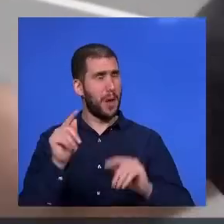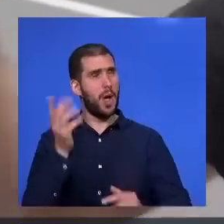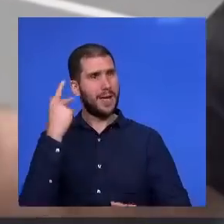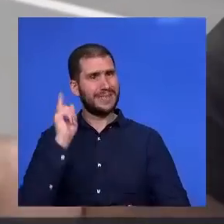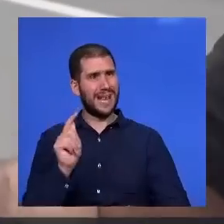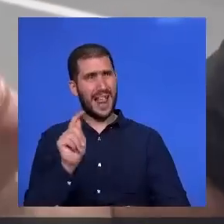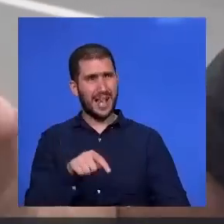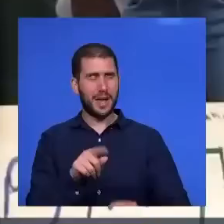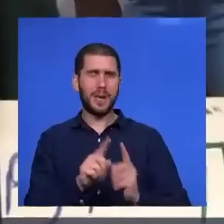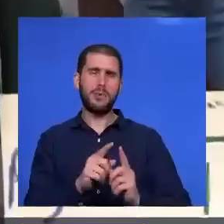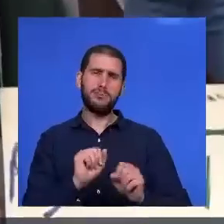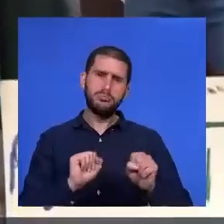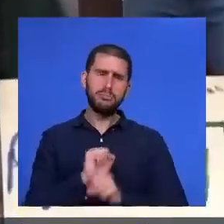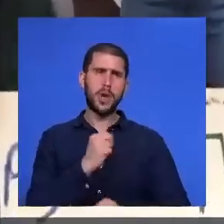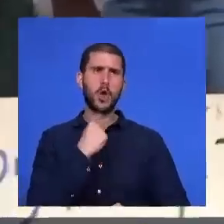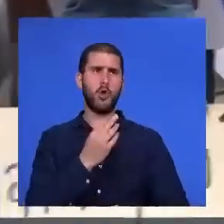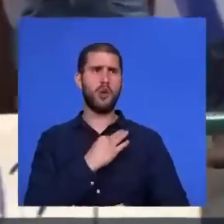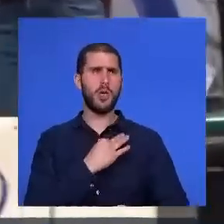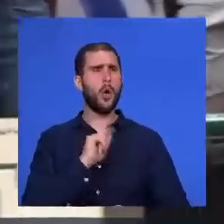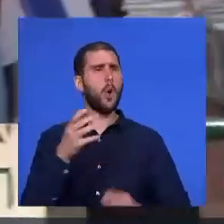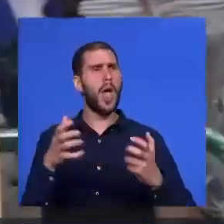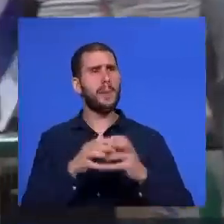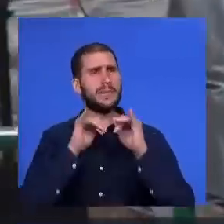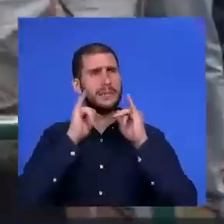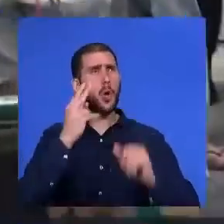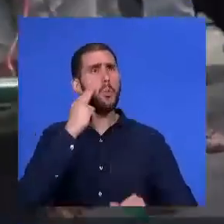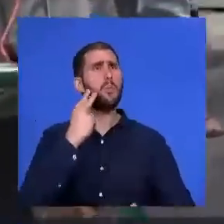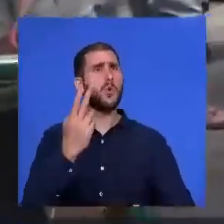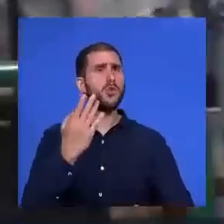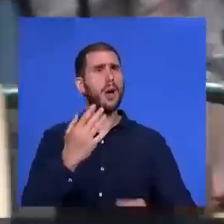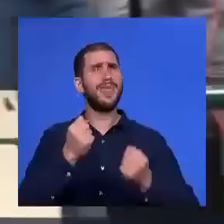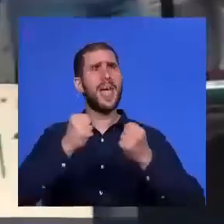להגיע, להשמיע קול. כל העם צועק בושה.